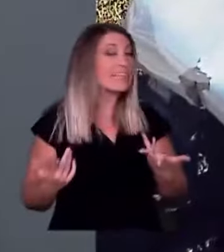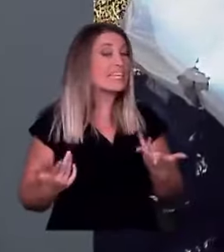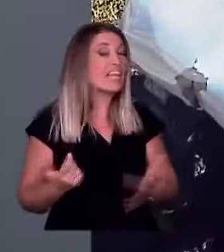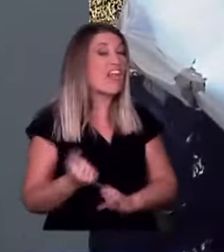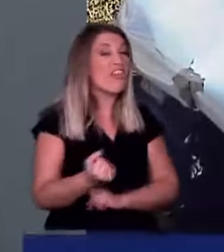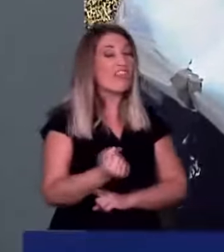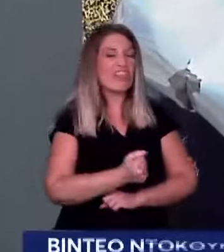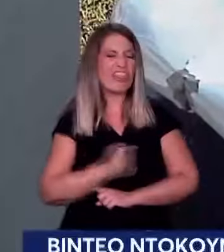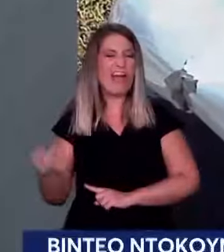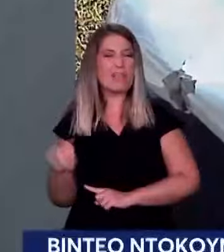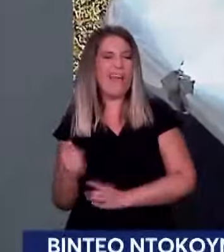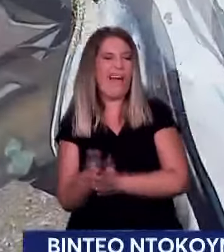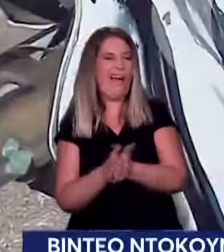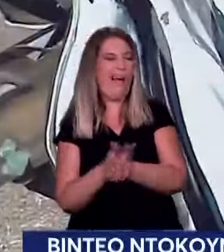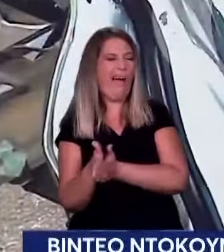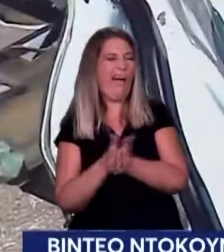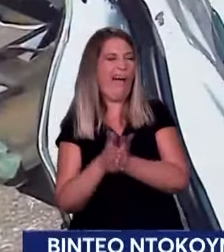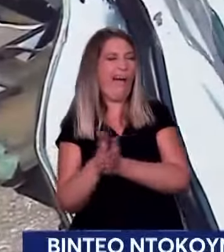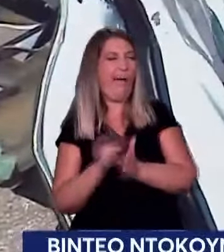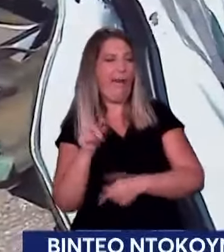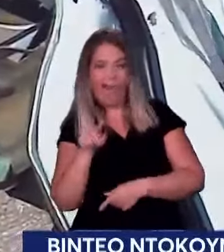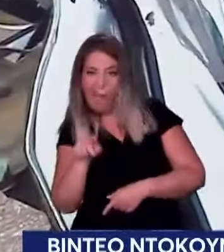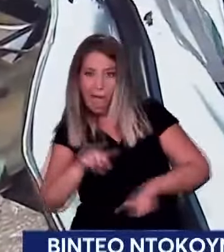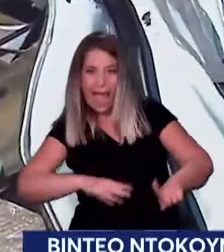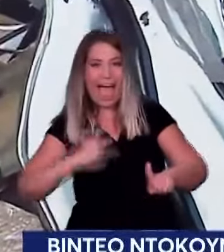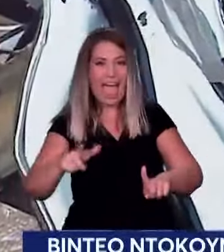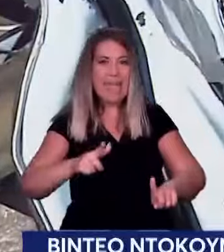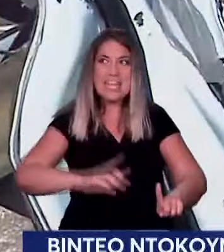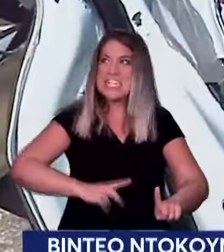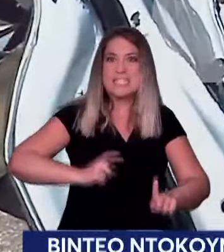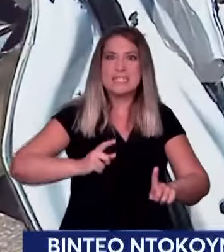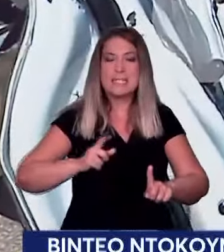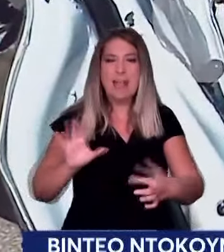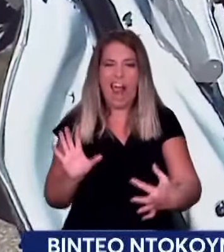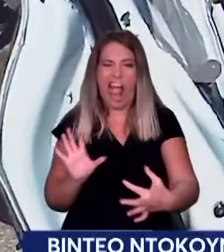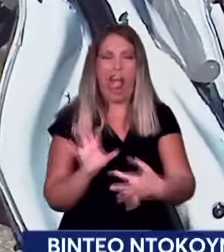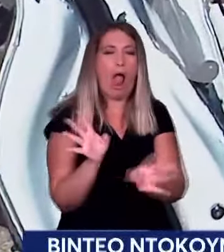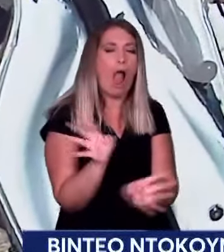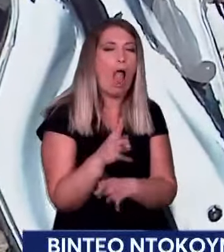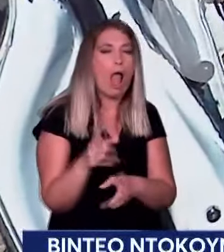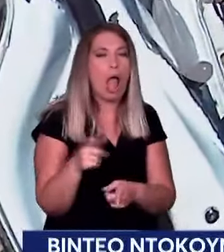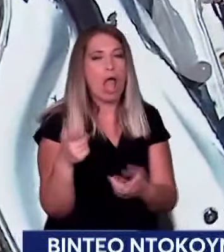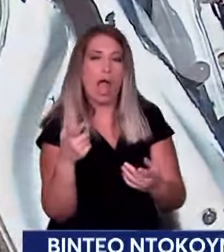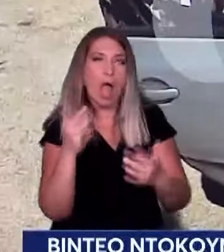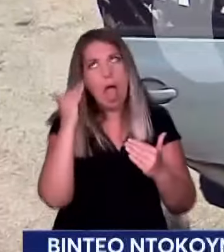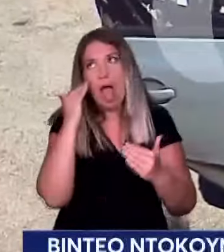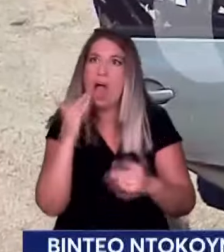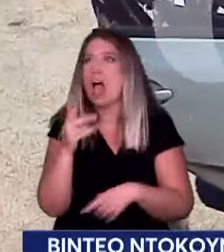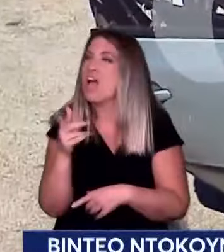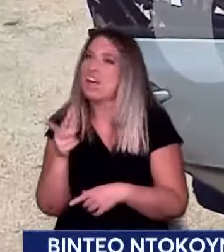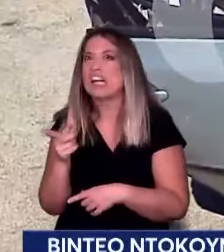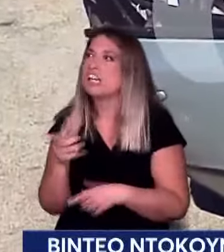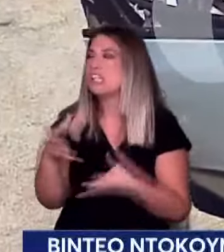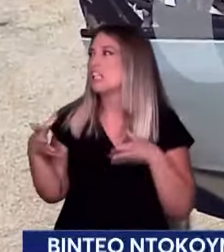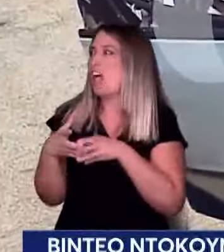και όλοι οι υπόλοιποι. Που ψάχνουν να βρουν την αγανάκτηση για να τη θεριέψουν. Επειδή λοιπόν όλο αυτό είναι ένας κίνδυνος, πρέπει να